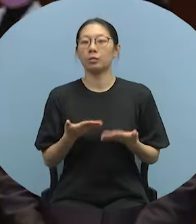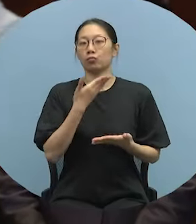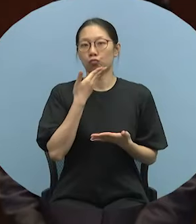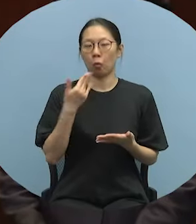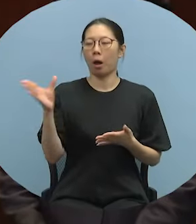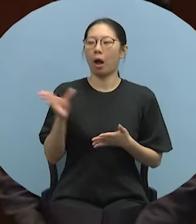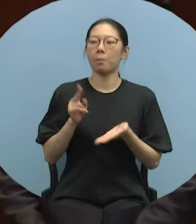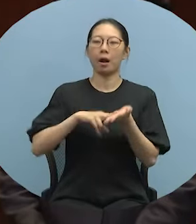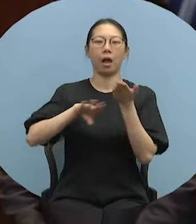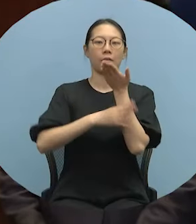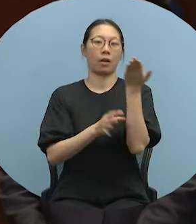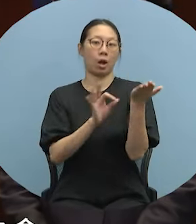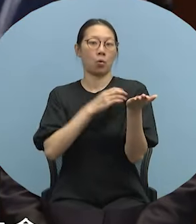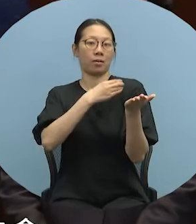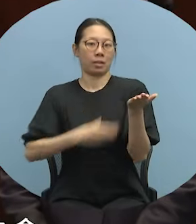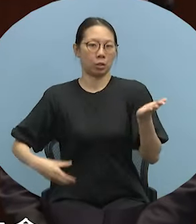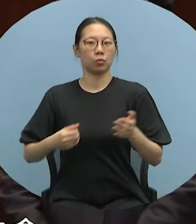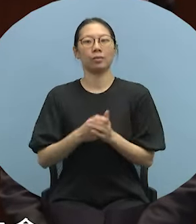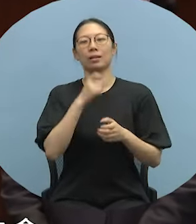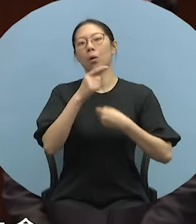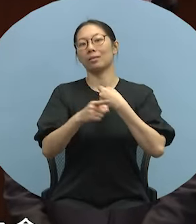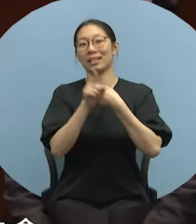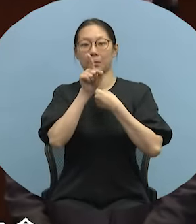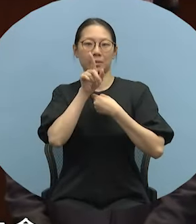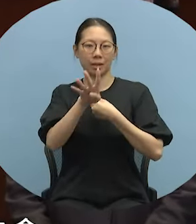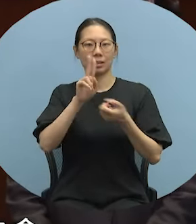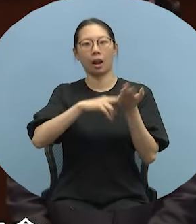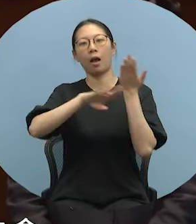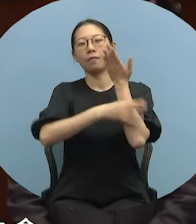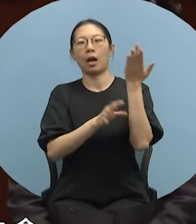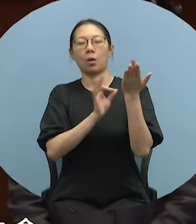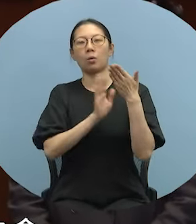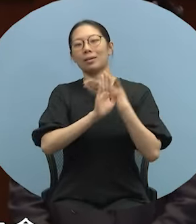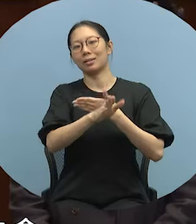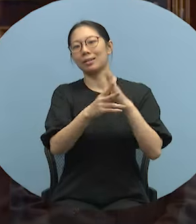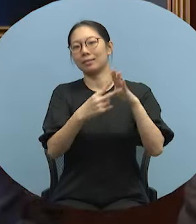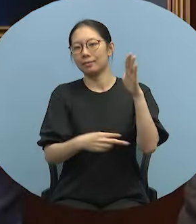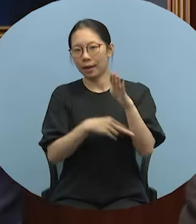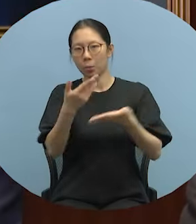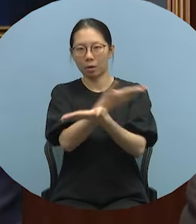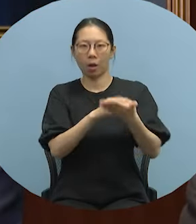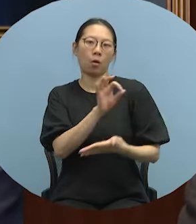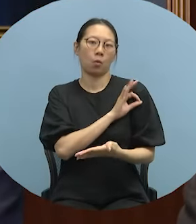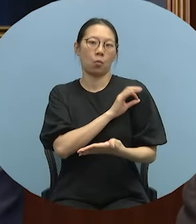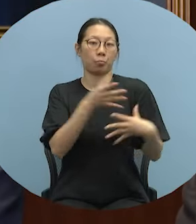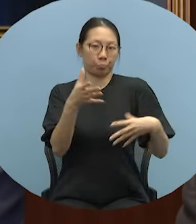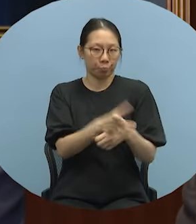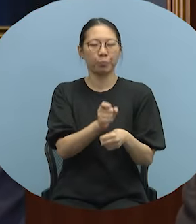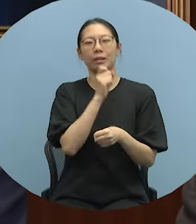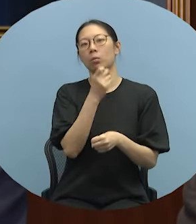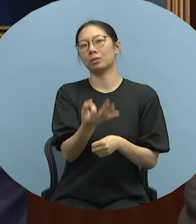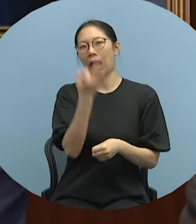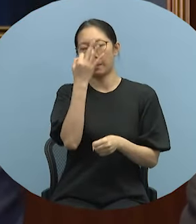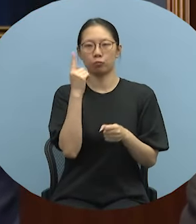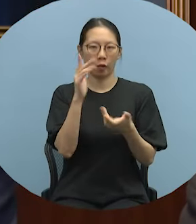今朝咧，我哋啱啱同立法會咧就舉行咗第14次嘅立法會嘅前廳交流會。總括嚟講咧，我想分享三